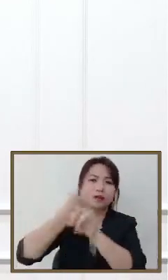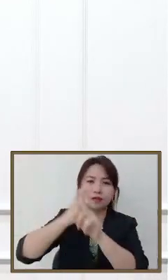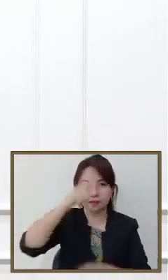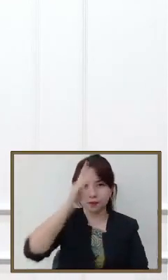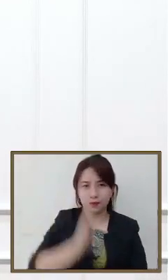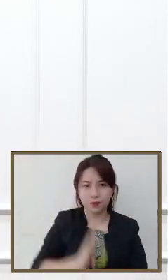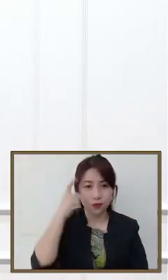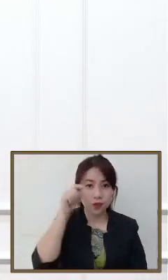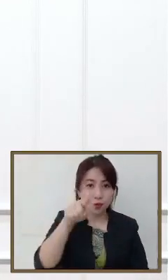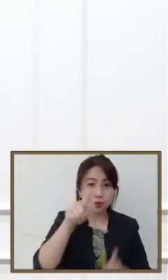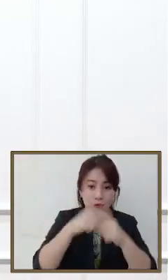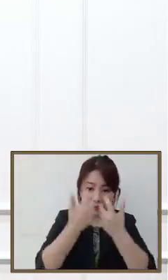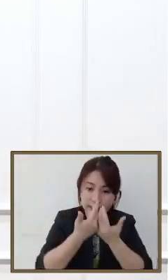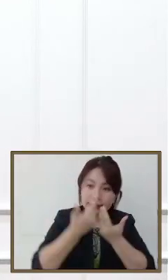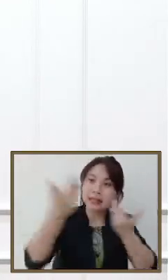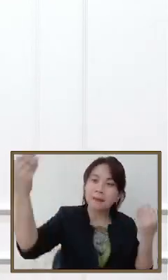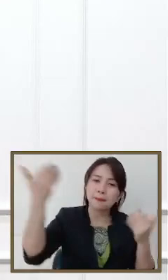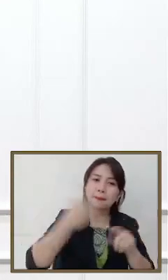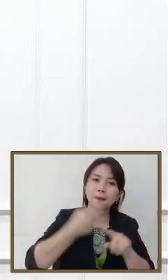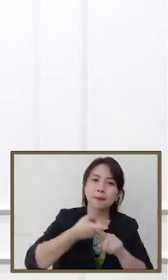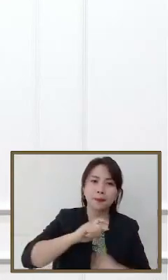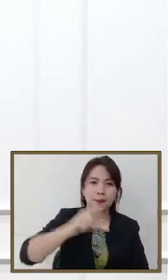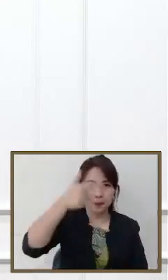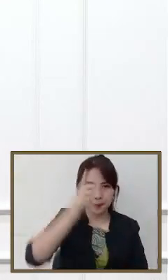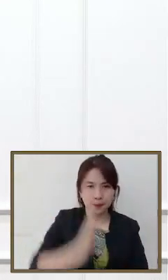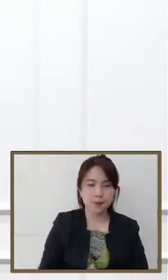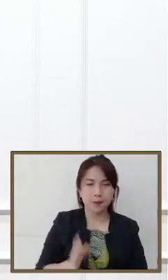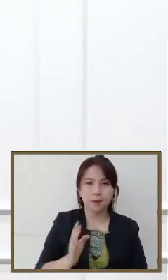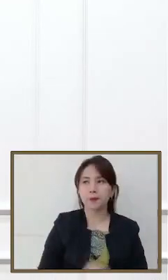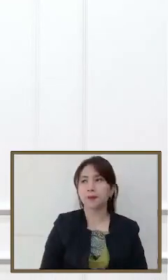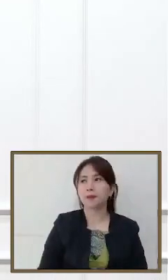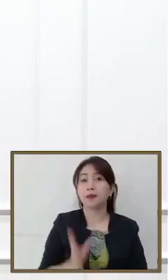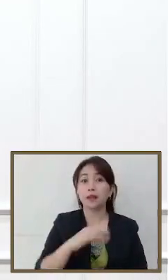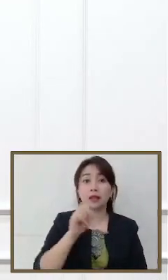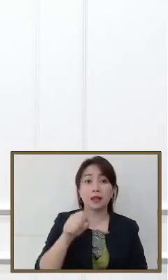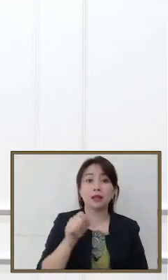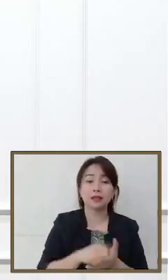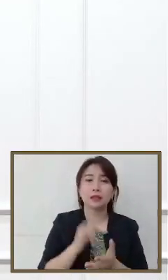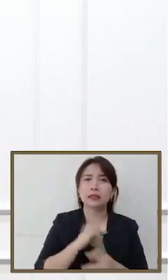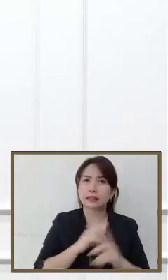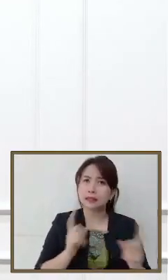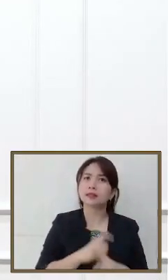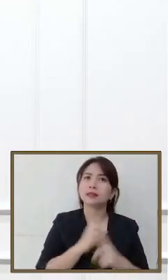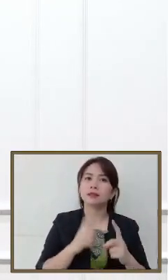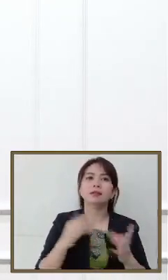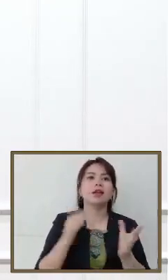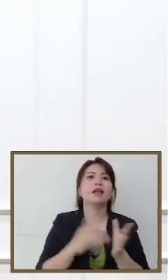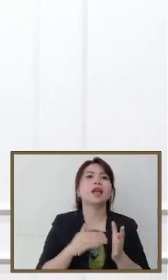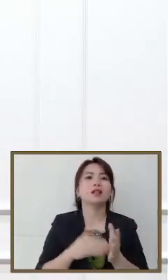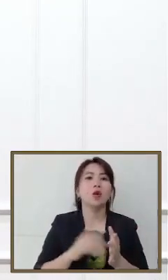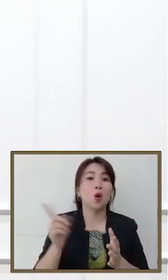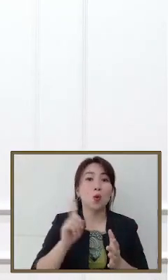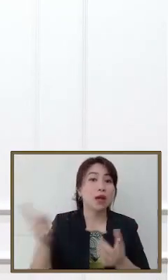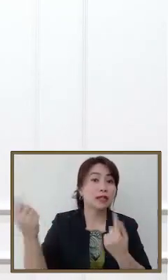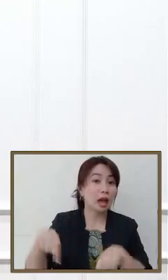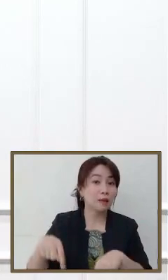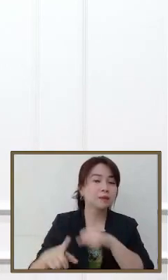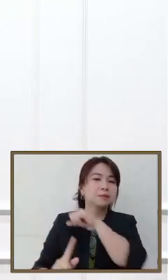mapawalang at hindi yan magpapakita bilang isang kasalanan dadaan yan sa